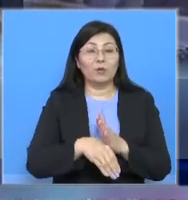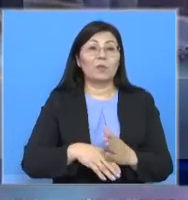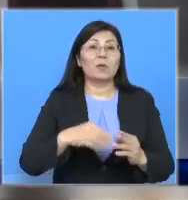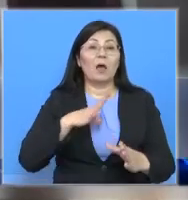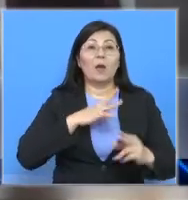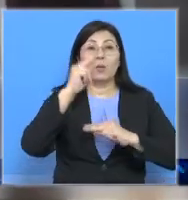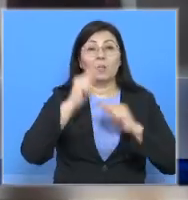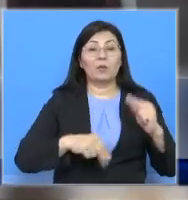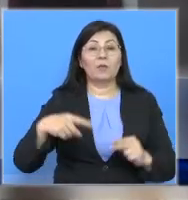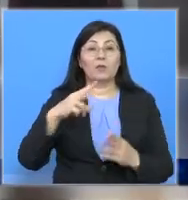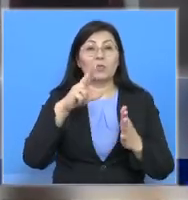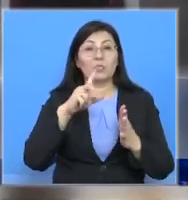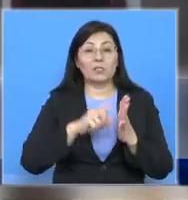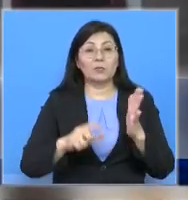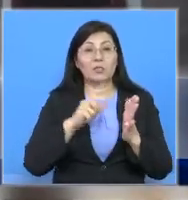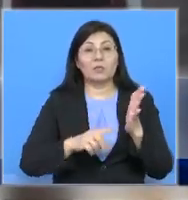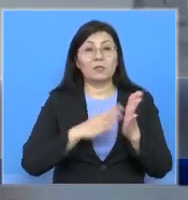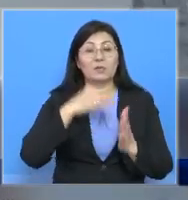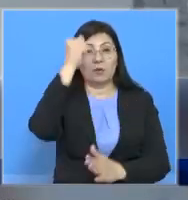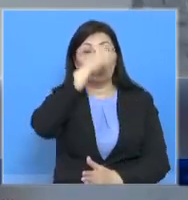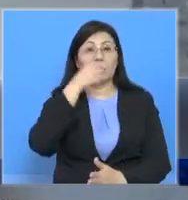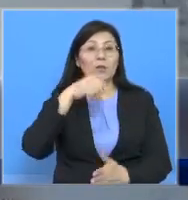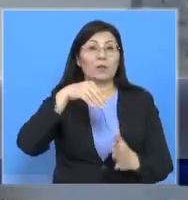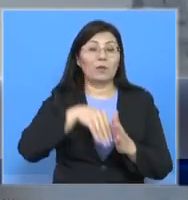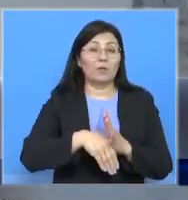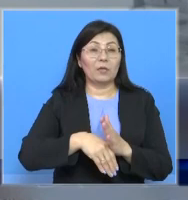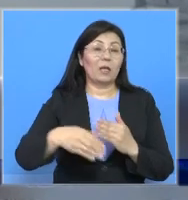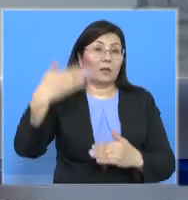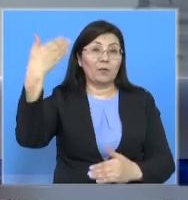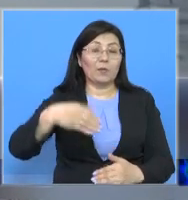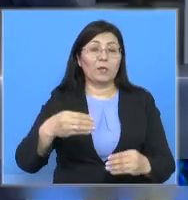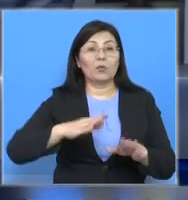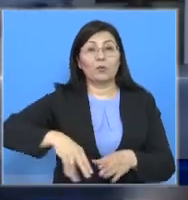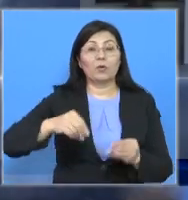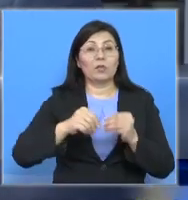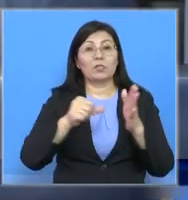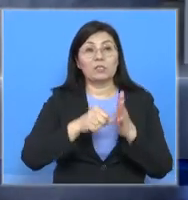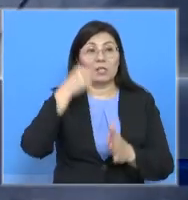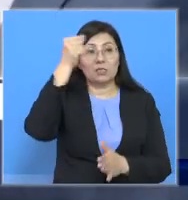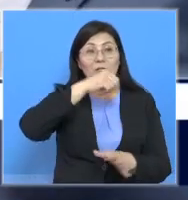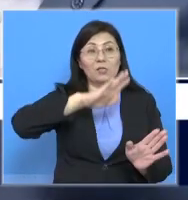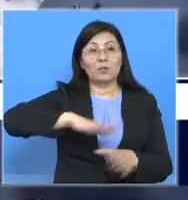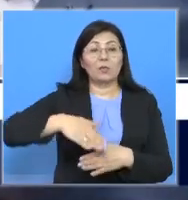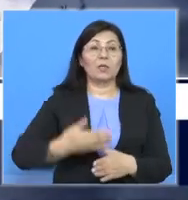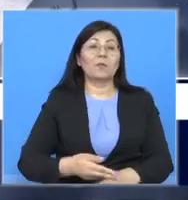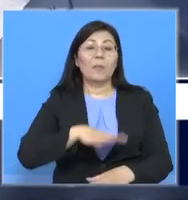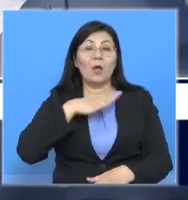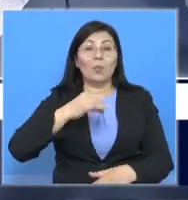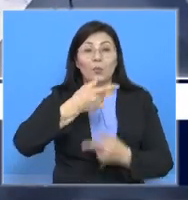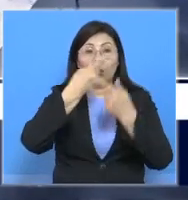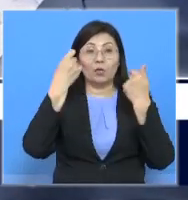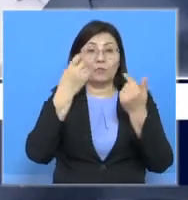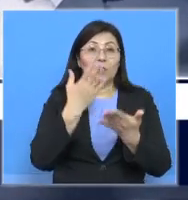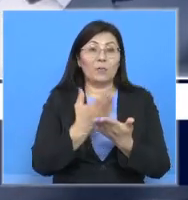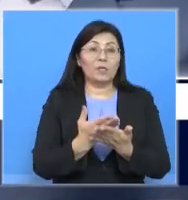была построена в 1779 году а внешняя лишь 16 лет спустя это мечи дают много информации об архитектуре